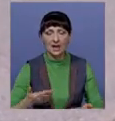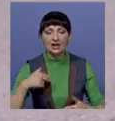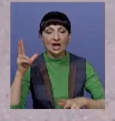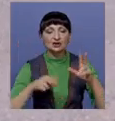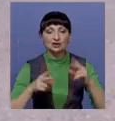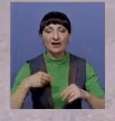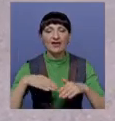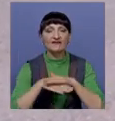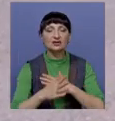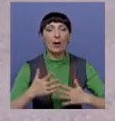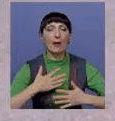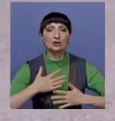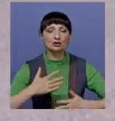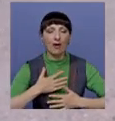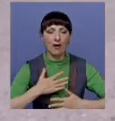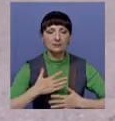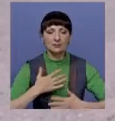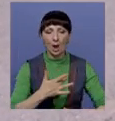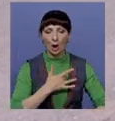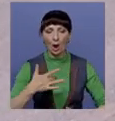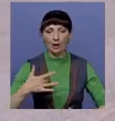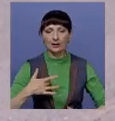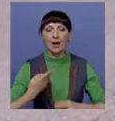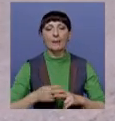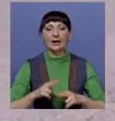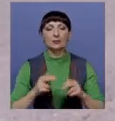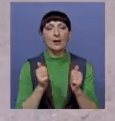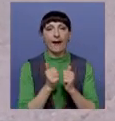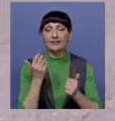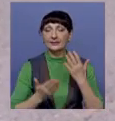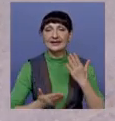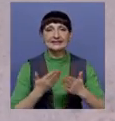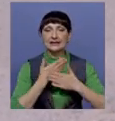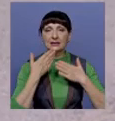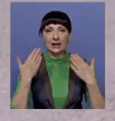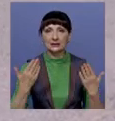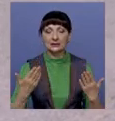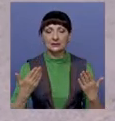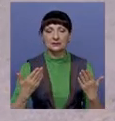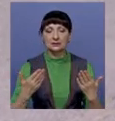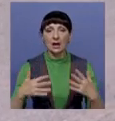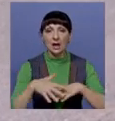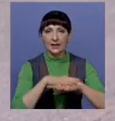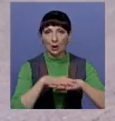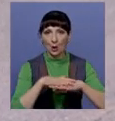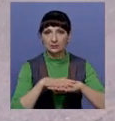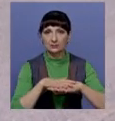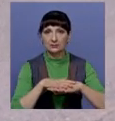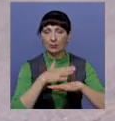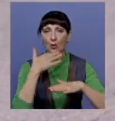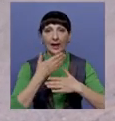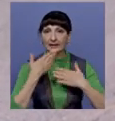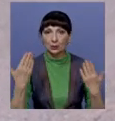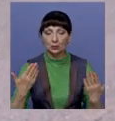я вышла подышать, так сказать, легкими, поэтому рядом, если нет на этот скученности людей, много